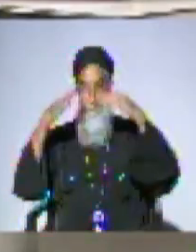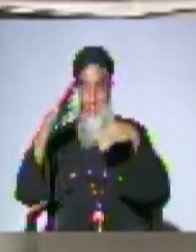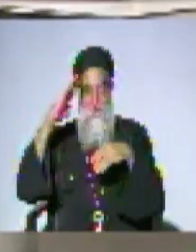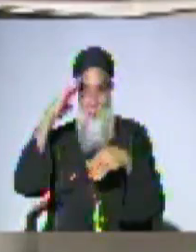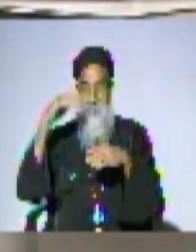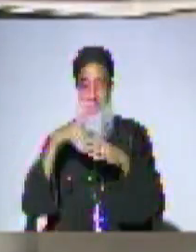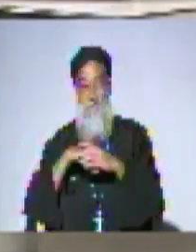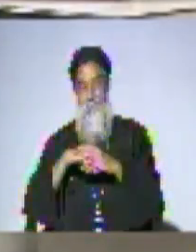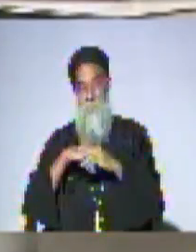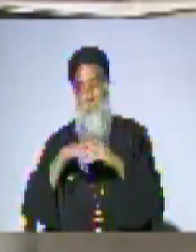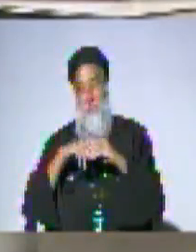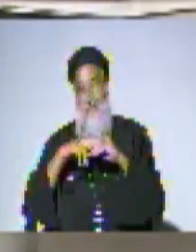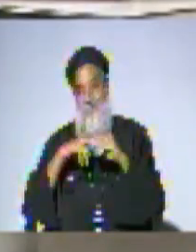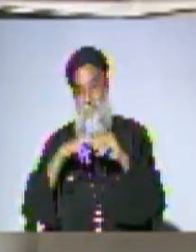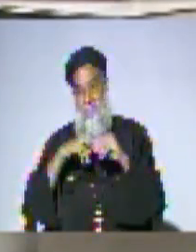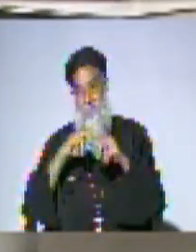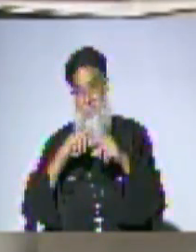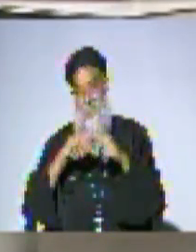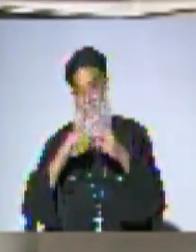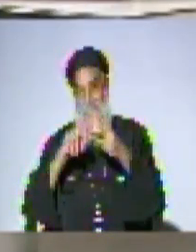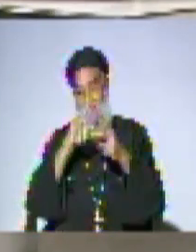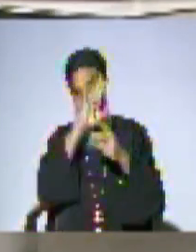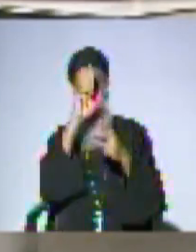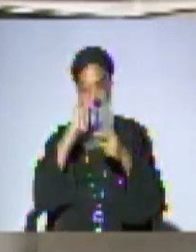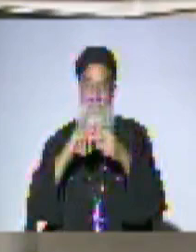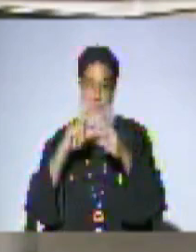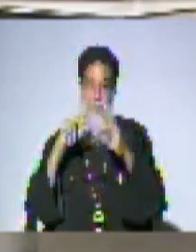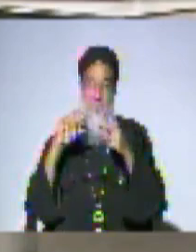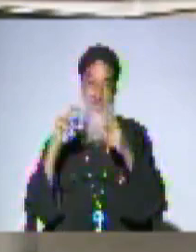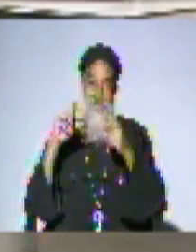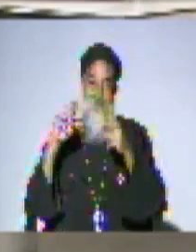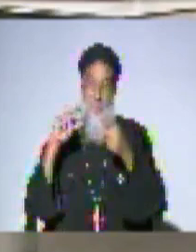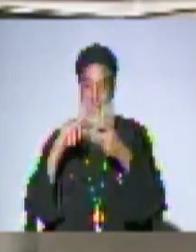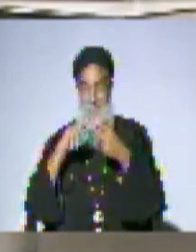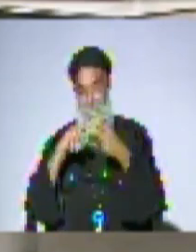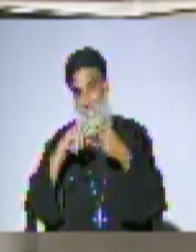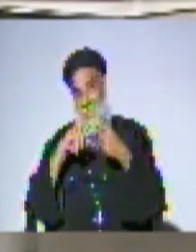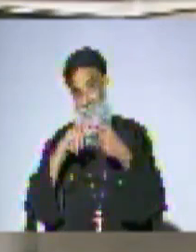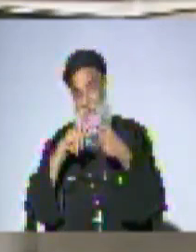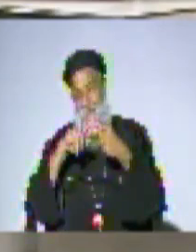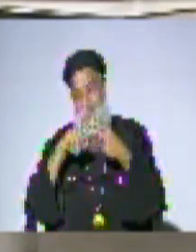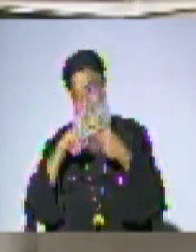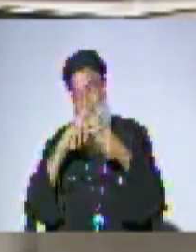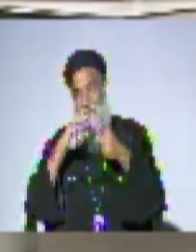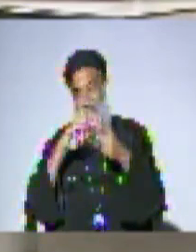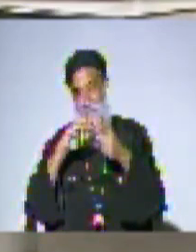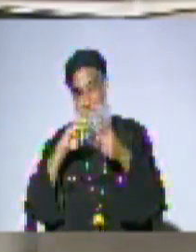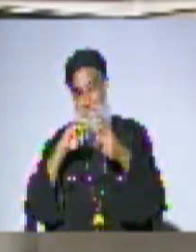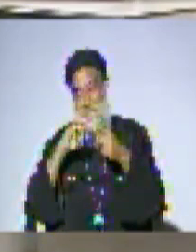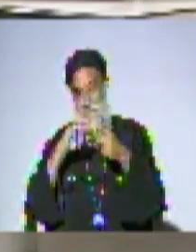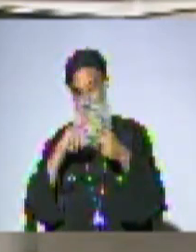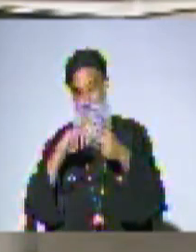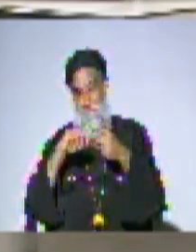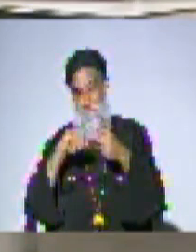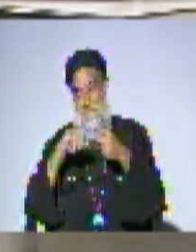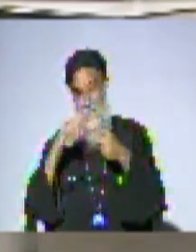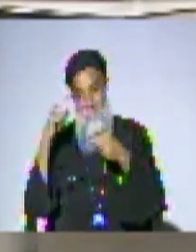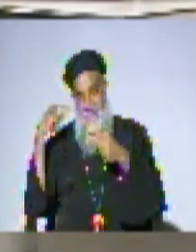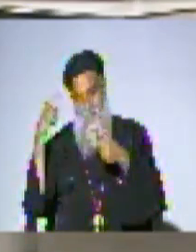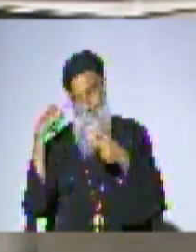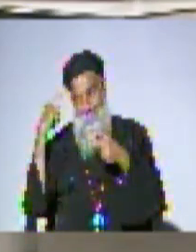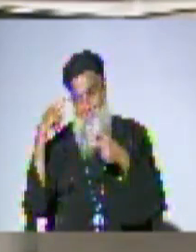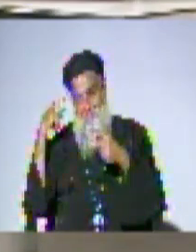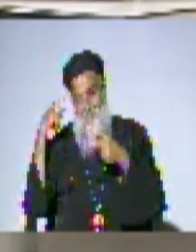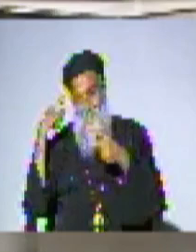بيك. انا هسال سؤالين بسرعه كده. اتفضل. انا لما بفكر حاجه في فكري جوايا